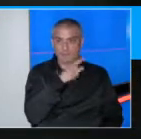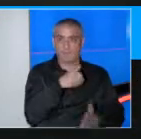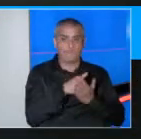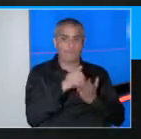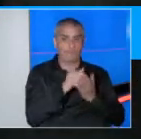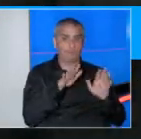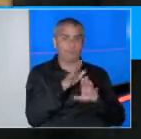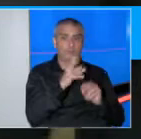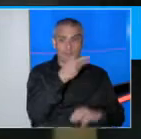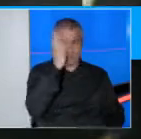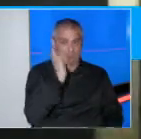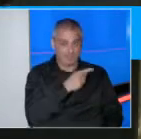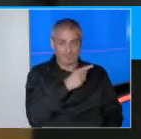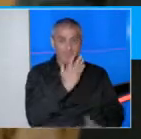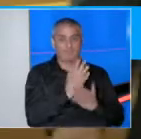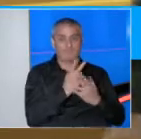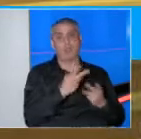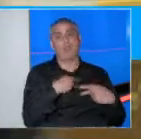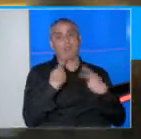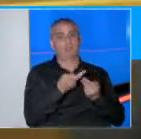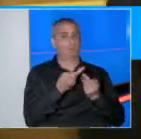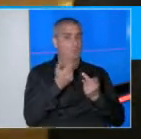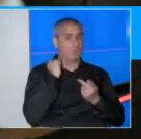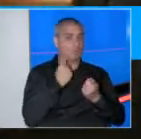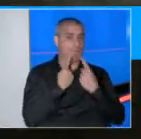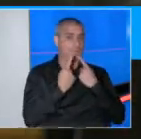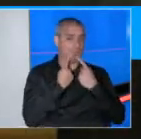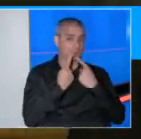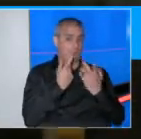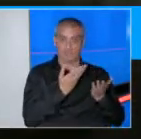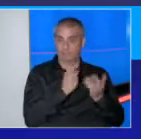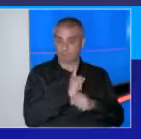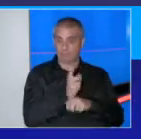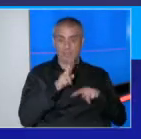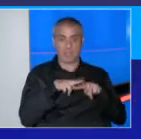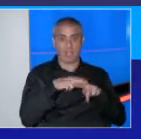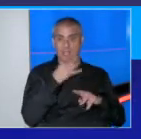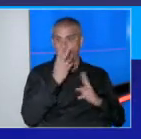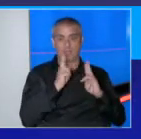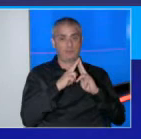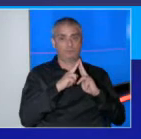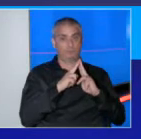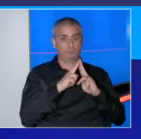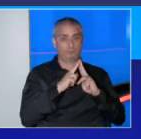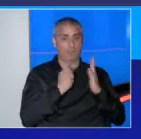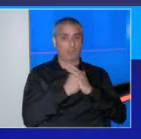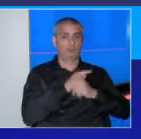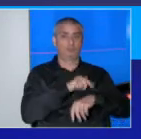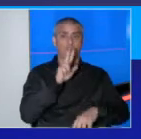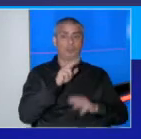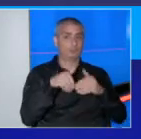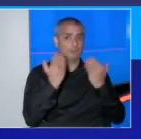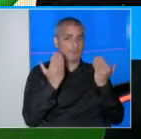ממשיכים לממשלה עם לפיד, הם חזרו אתמול לשולחן המשא ומתן, מיד אחרי ההצהרה, נפגשו עד 3 לפנות